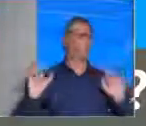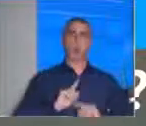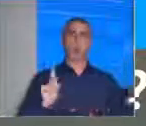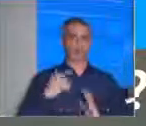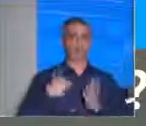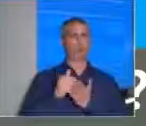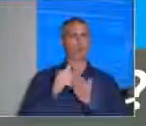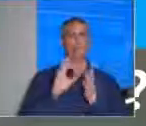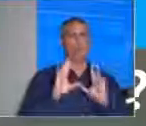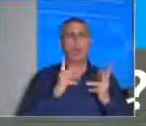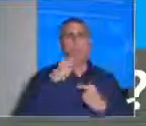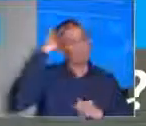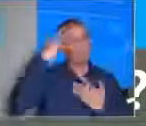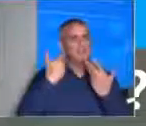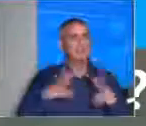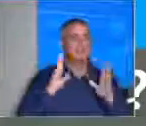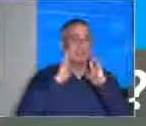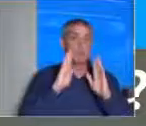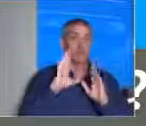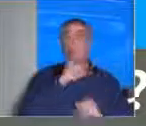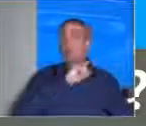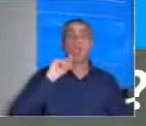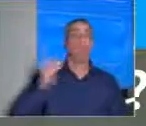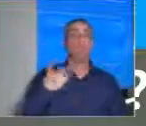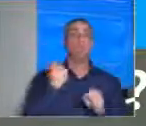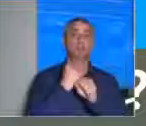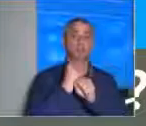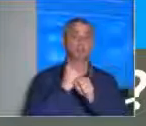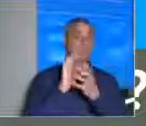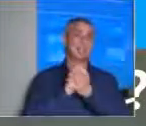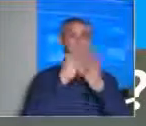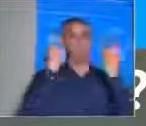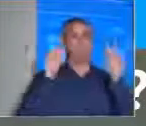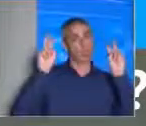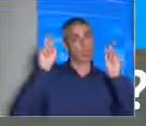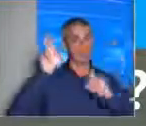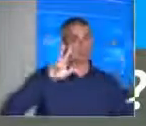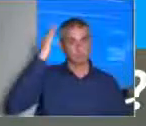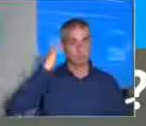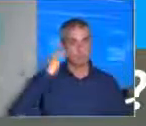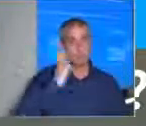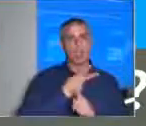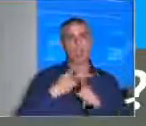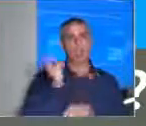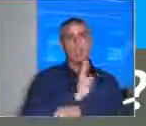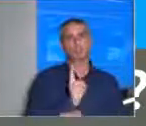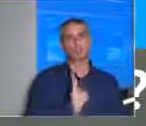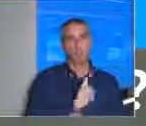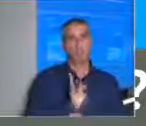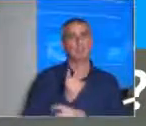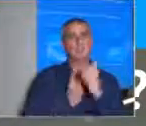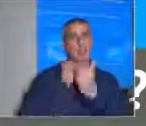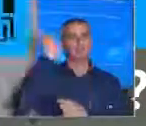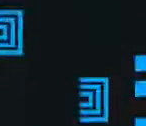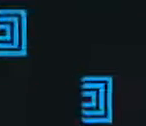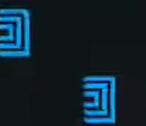לא. ולמה באמת שטראמפ יאבד אמון אם כל מה שעושה ידידו הטוב בפיונגיאנג זה לשקר